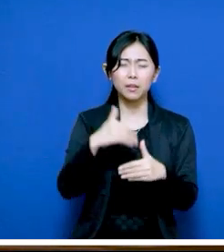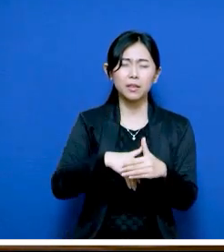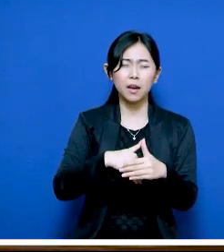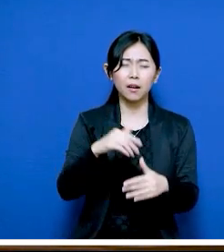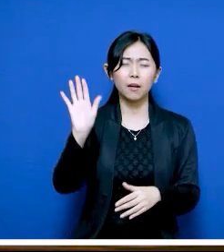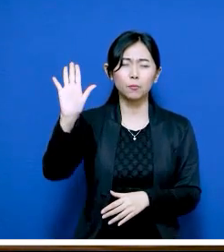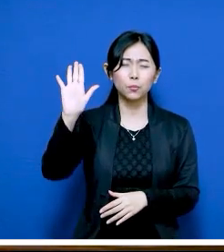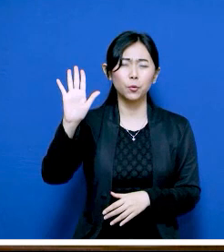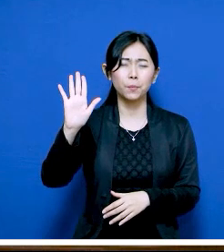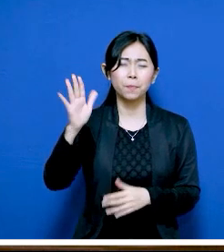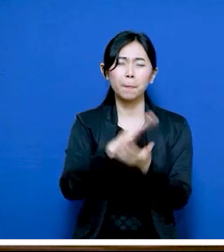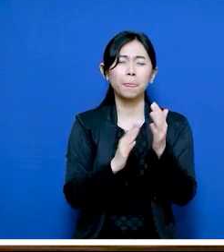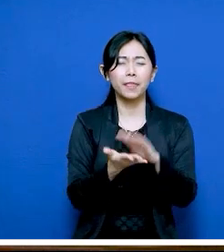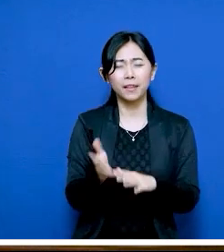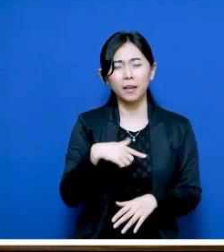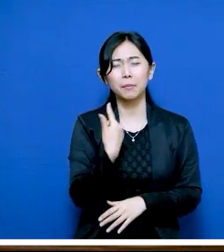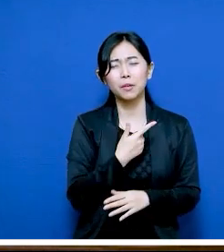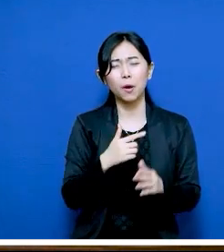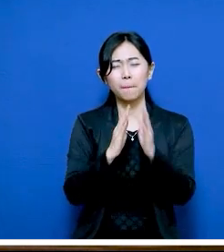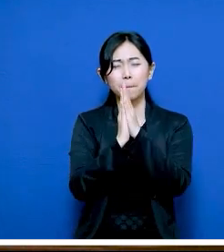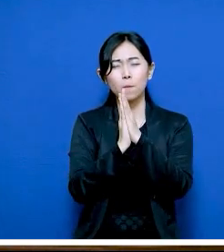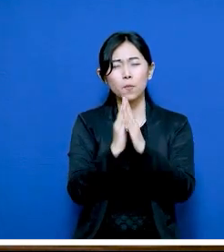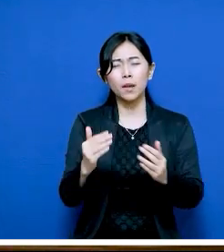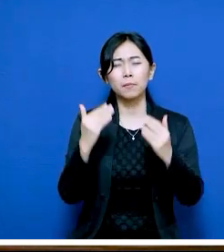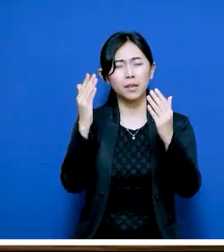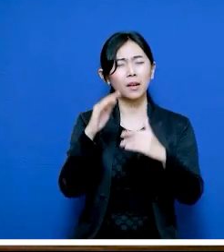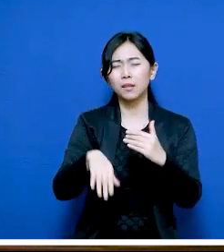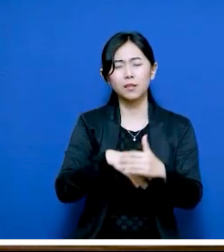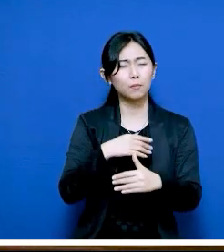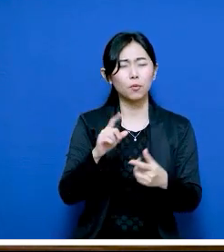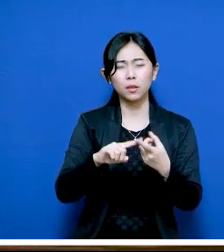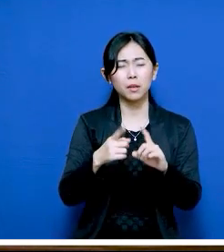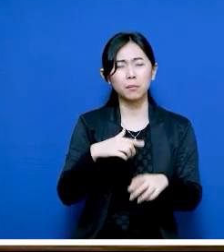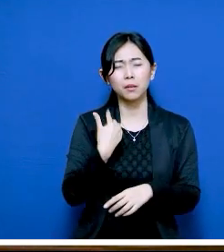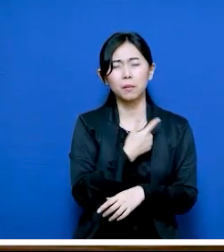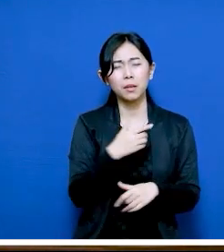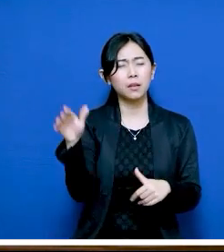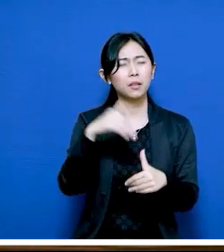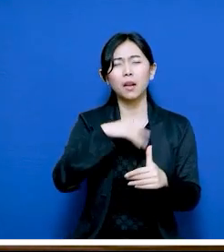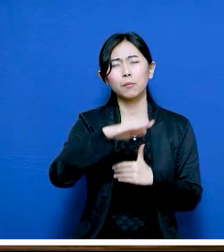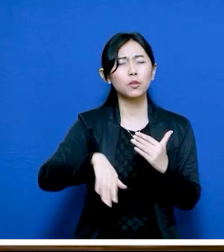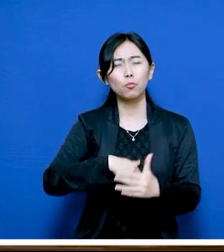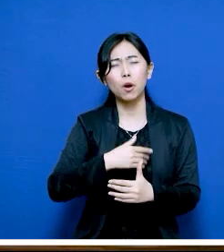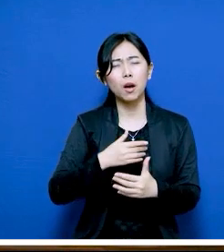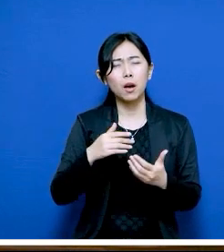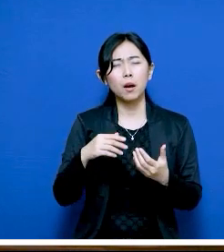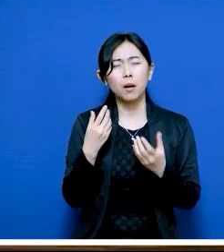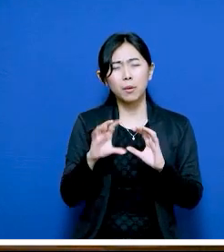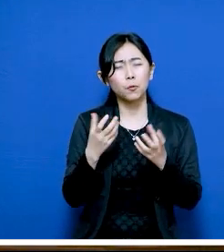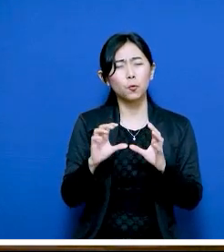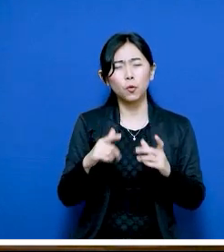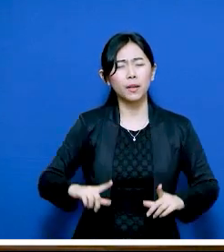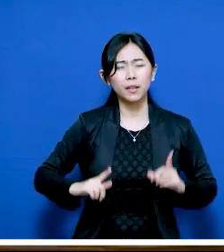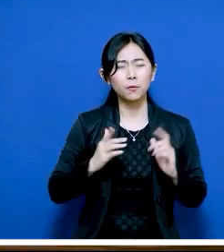bersama Engkau. Karena itu, kami berdoa dan menyerahkan saudara-saudari kami dalam segala pergumulan dan pengharapan